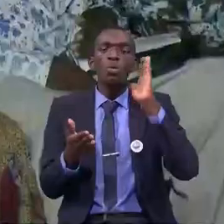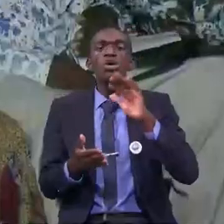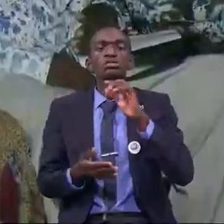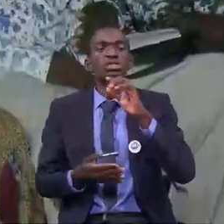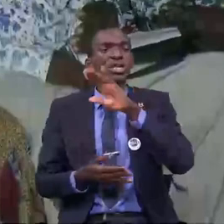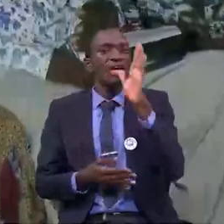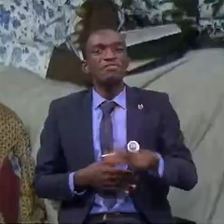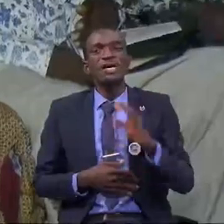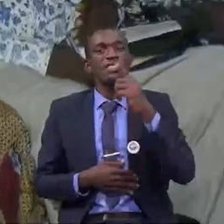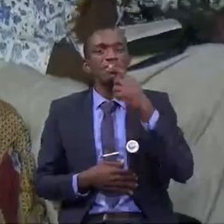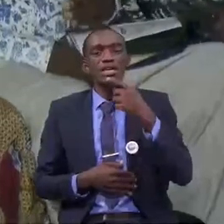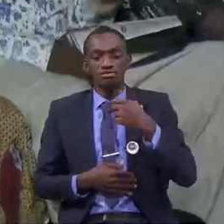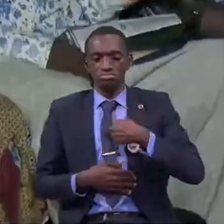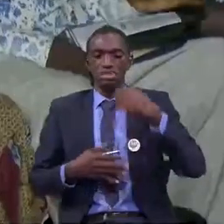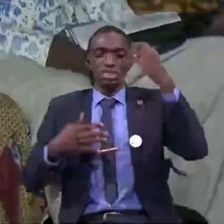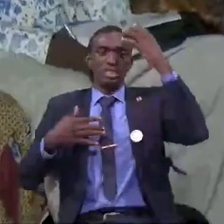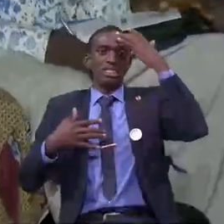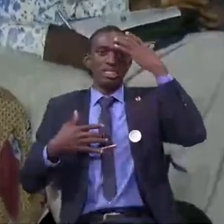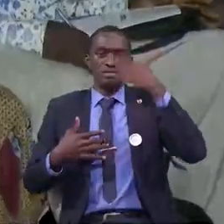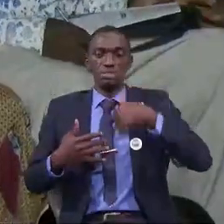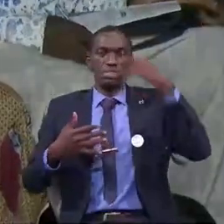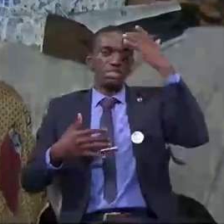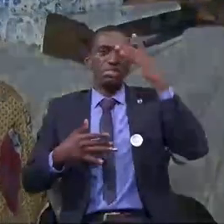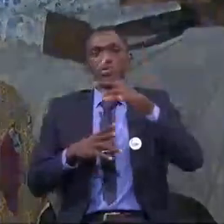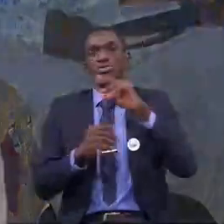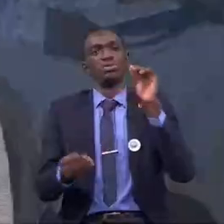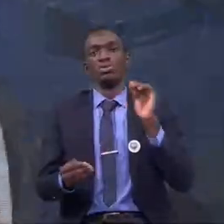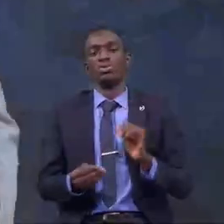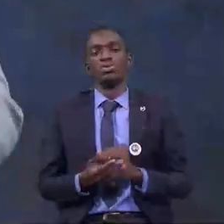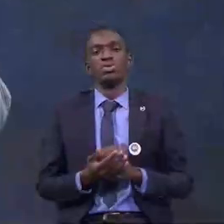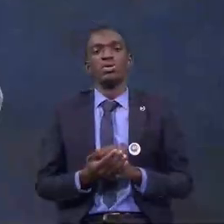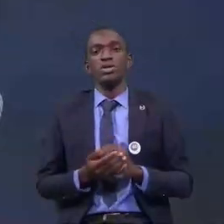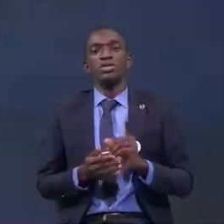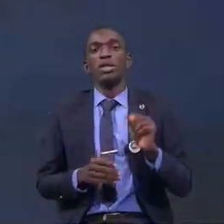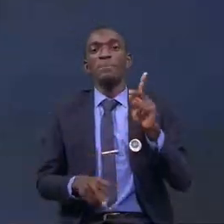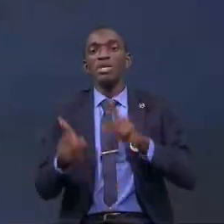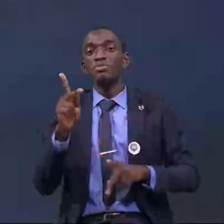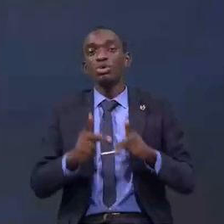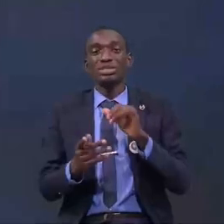Le peuple du pays qui reçoit le pardon de ses péchés ne dit « Je suis malade ».